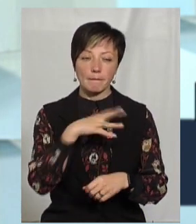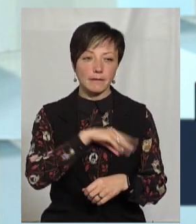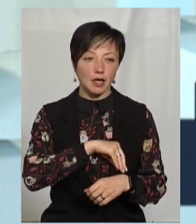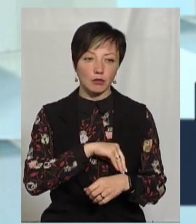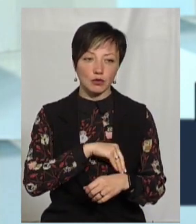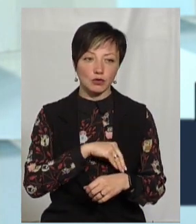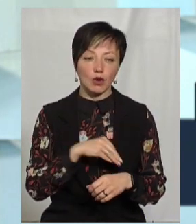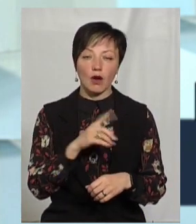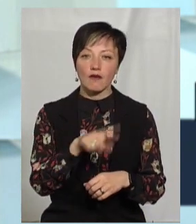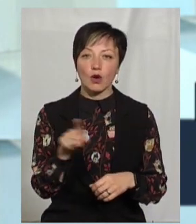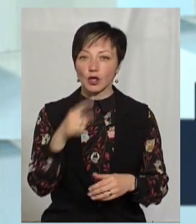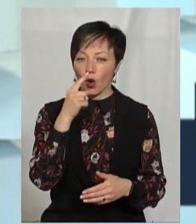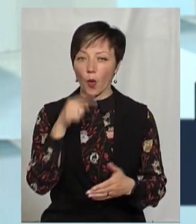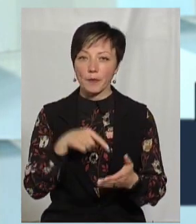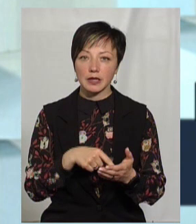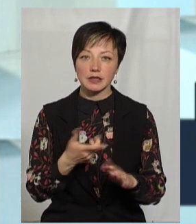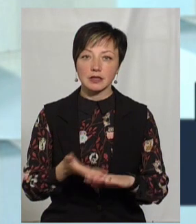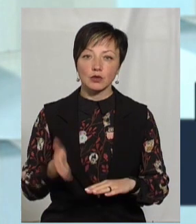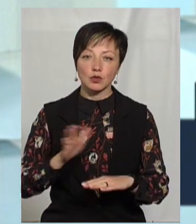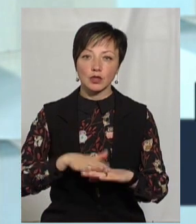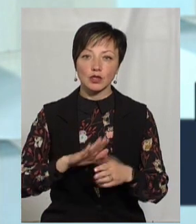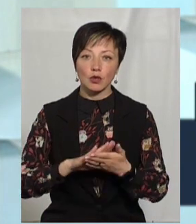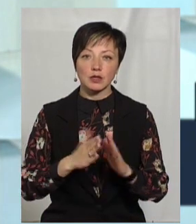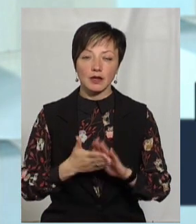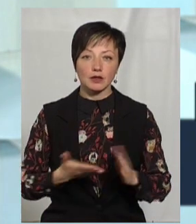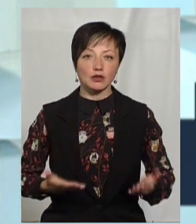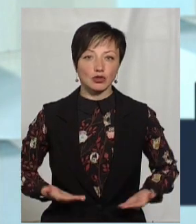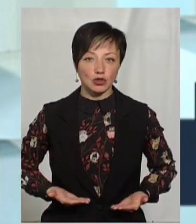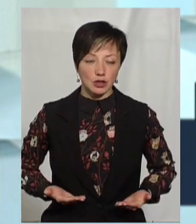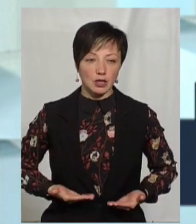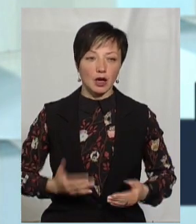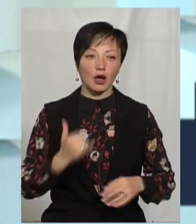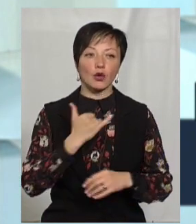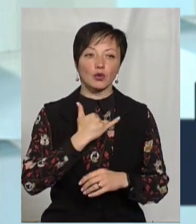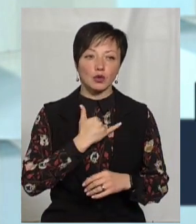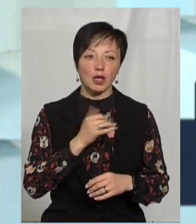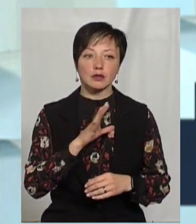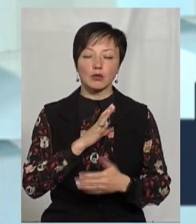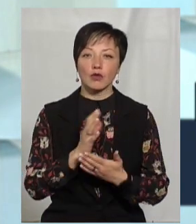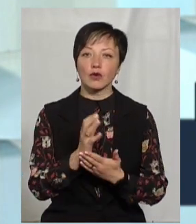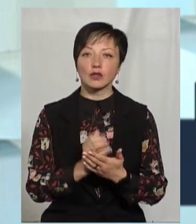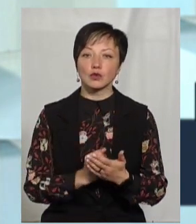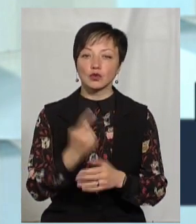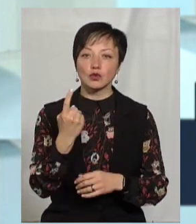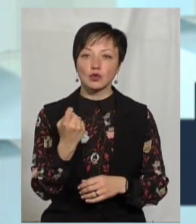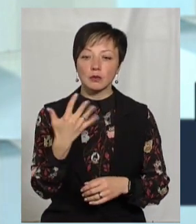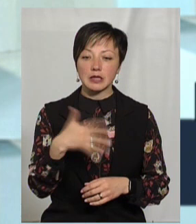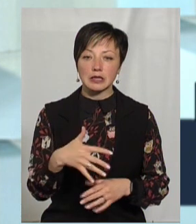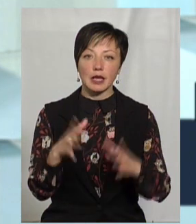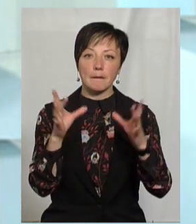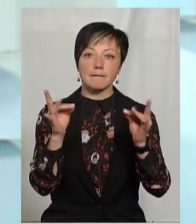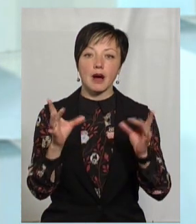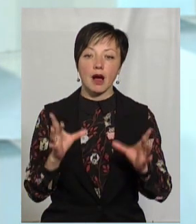прибутку. Вони опинилися в скрутних життєвих обставинах. І в нас був ресурс 150